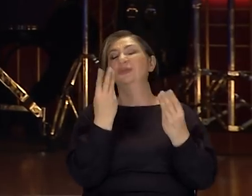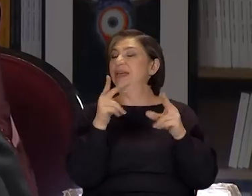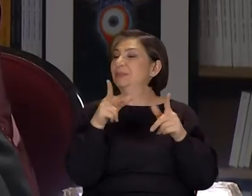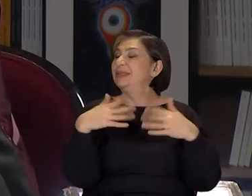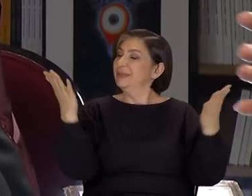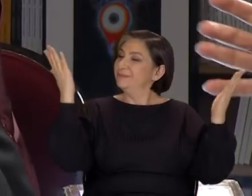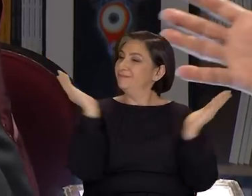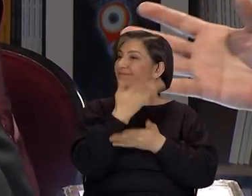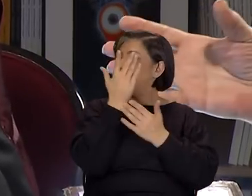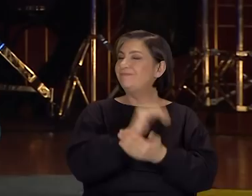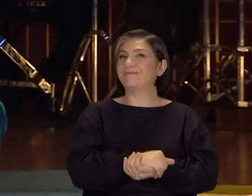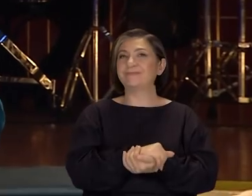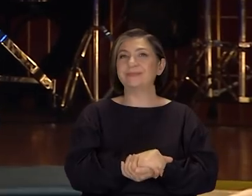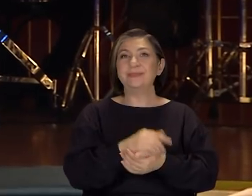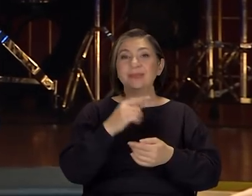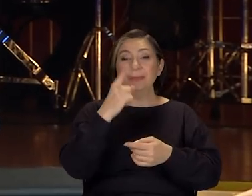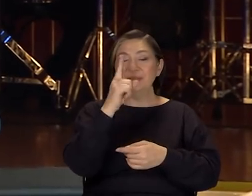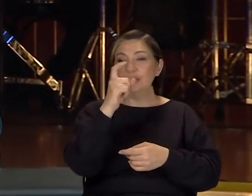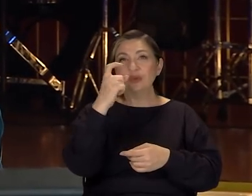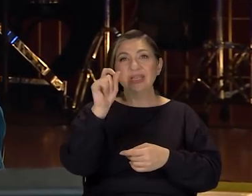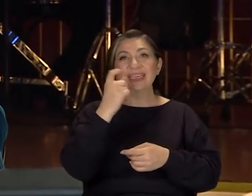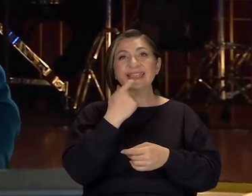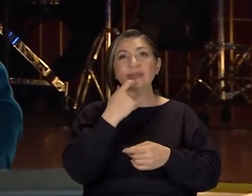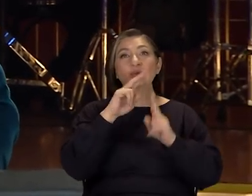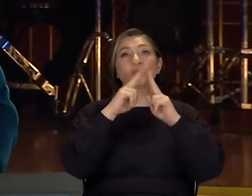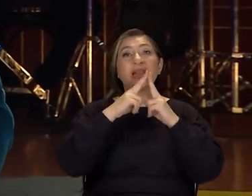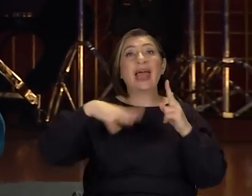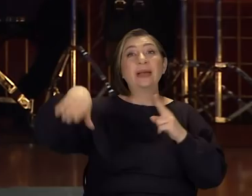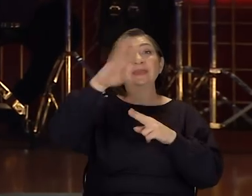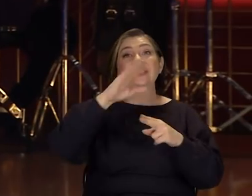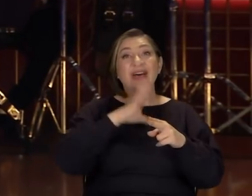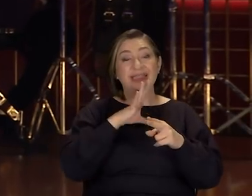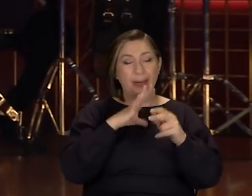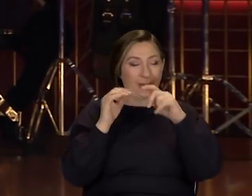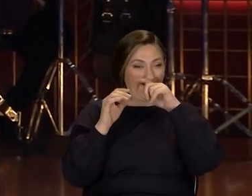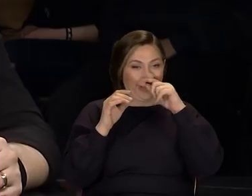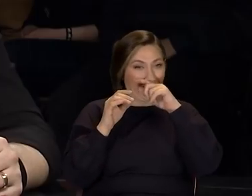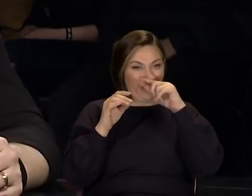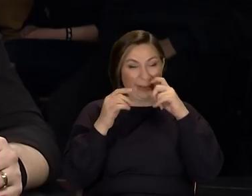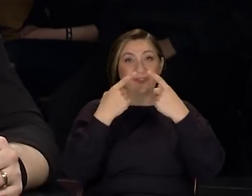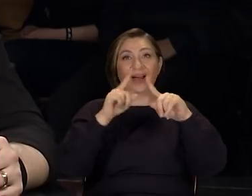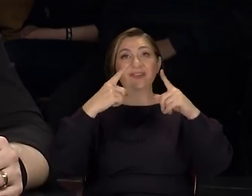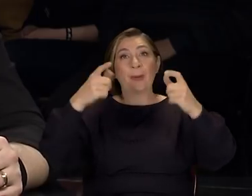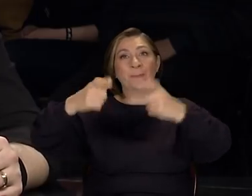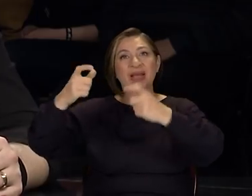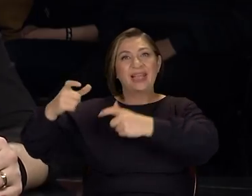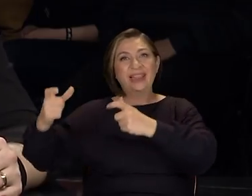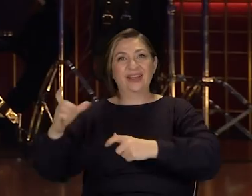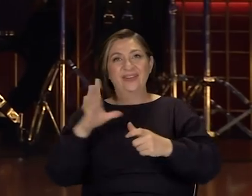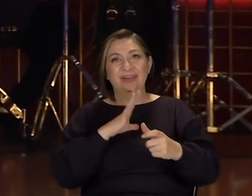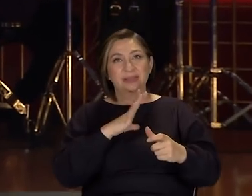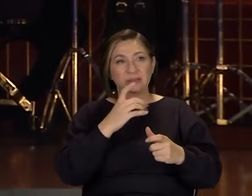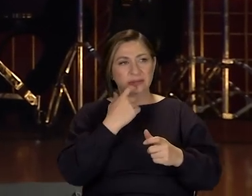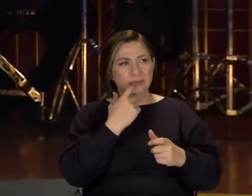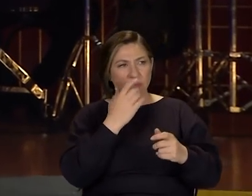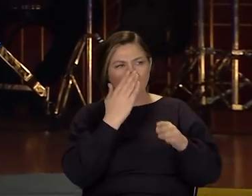değil. Bizim gibi bir ara 90'lı yıllarda bütün dünyada vardı. After Hours evet. Mekanlar. Hatta evet. Tabii. Yaşınız müsaade ediyor